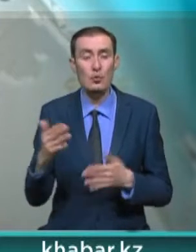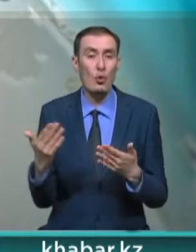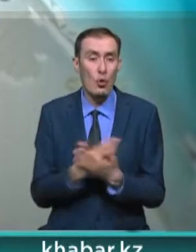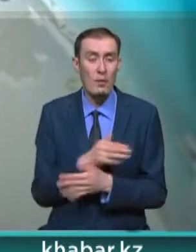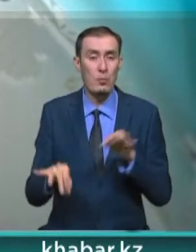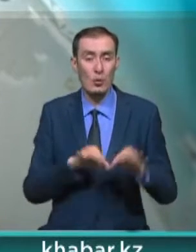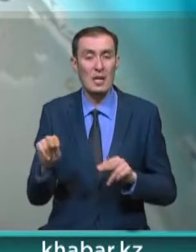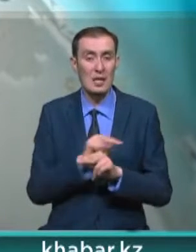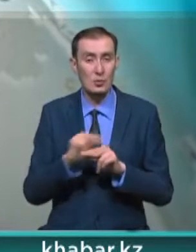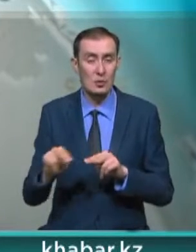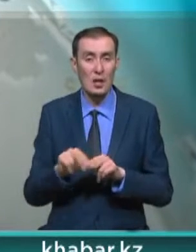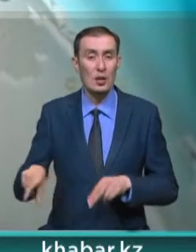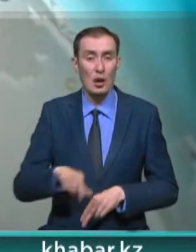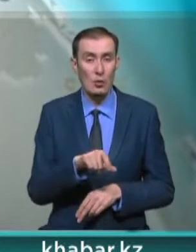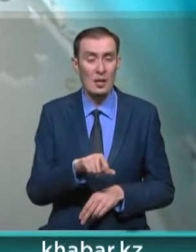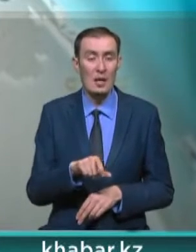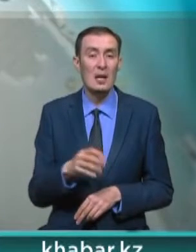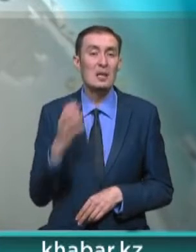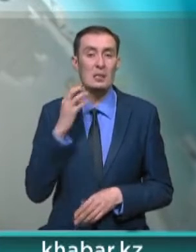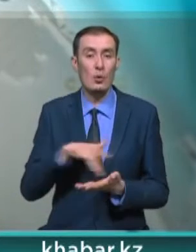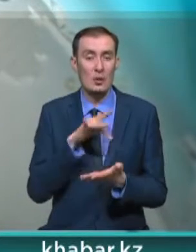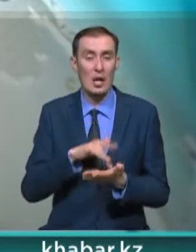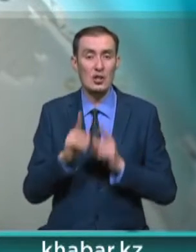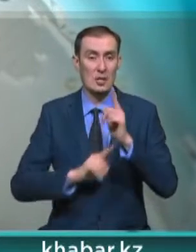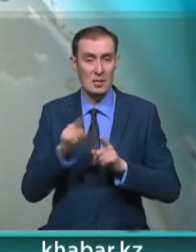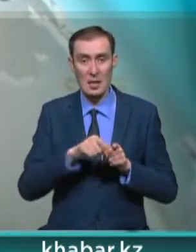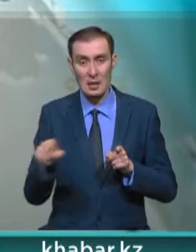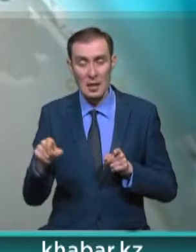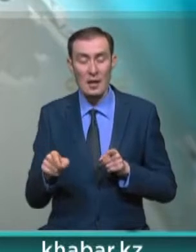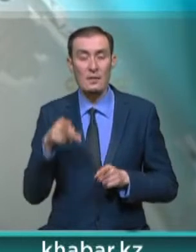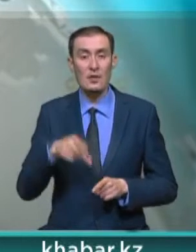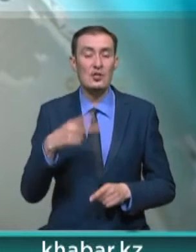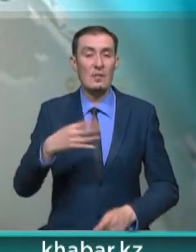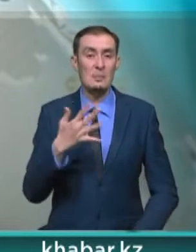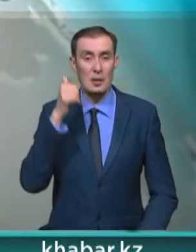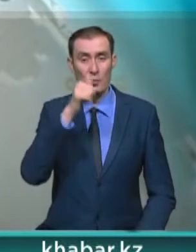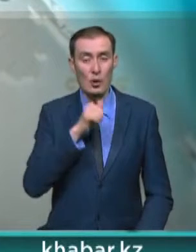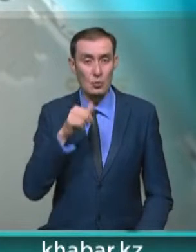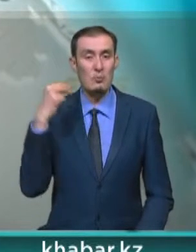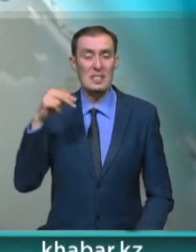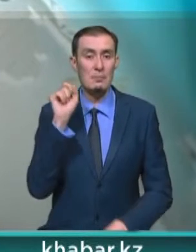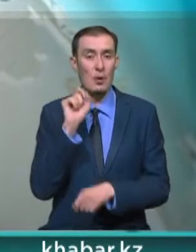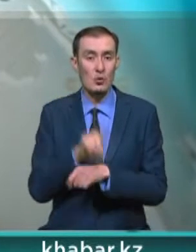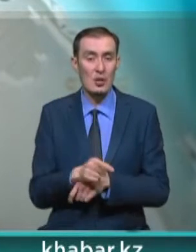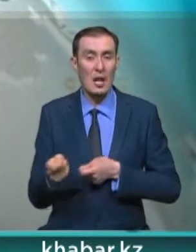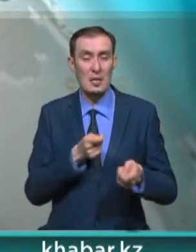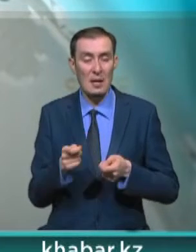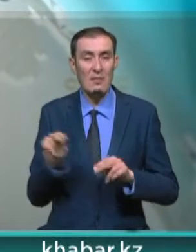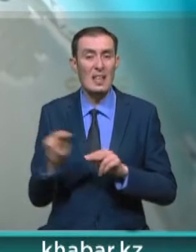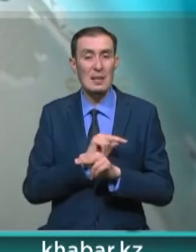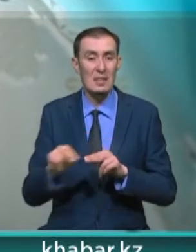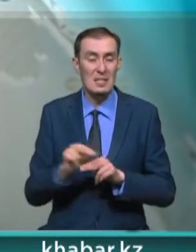новый проект по реконструкции автодороги кызлар даже сказал напомню в 2025 году президент поручил акиматом